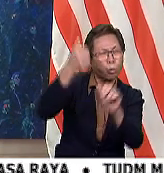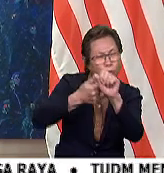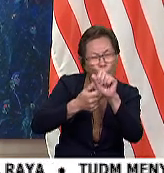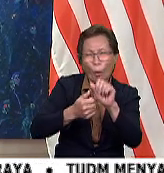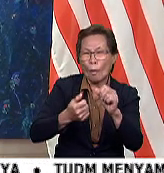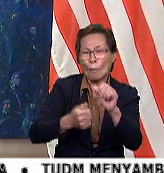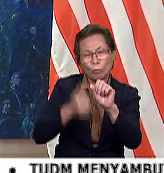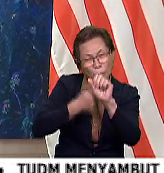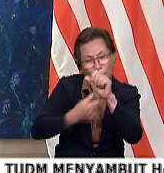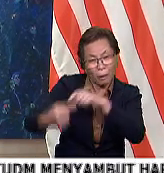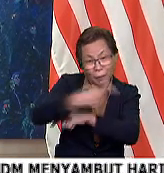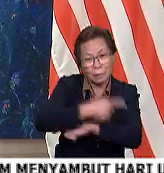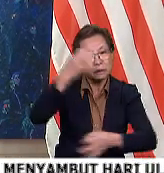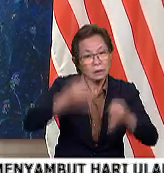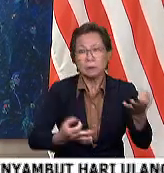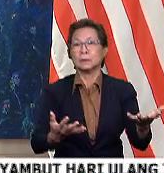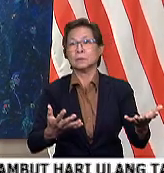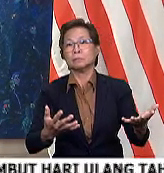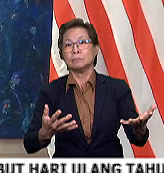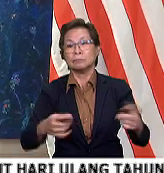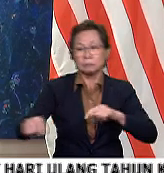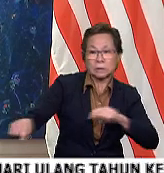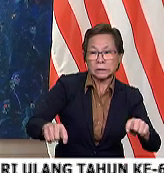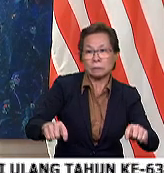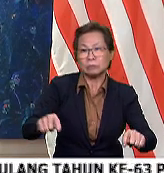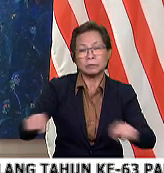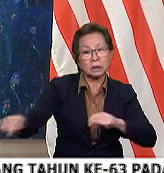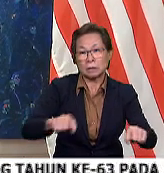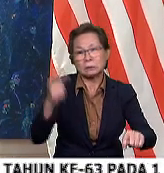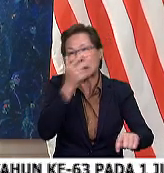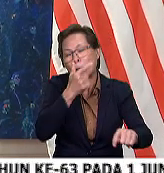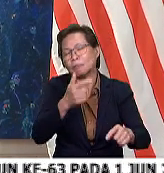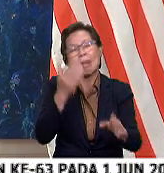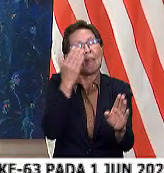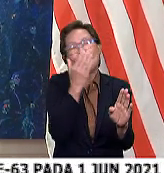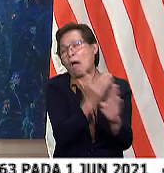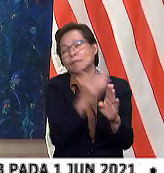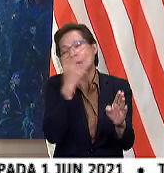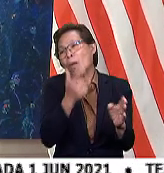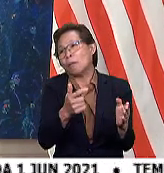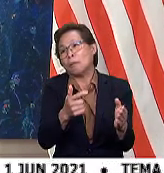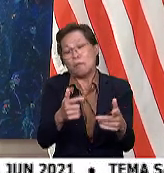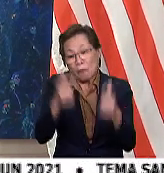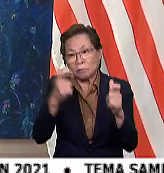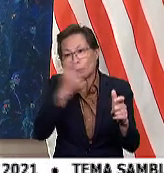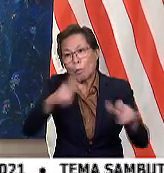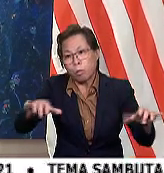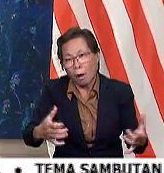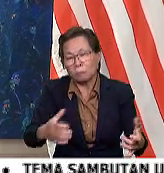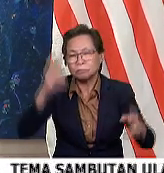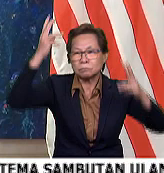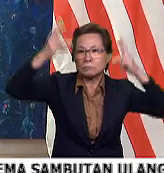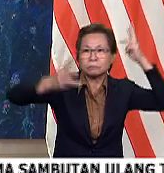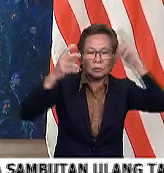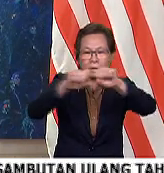hari sekiranya tindakan drastic tidak diambil dengan kado segera di kuatir